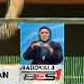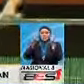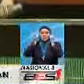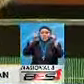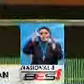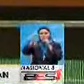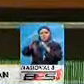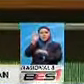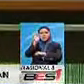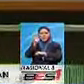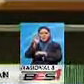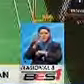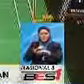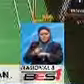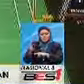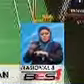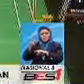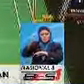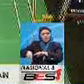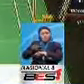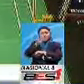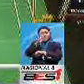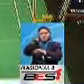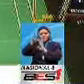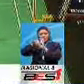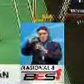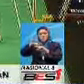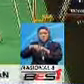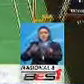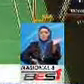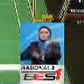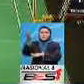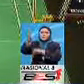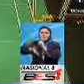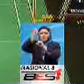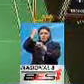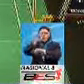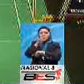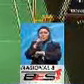Ying kingijing mlukan 47 minit untuk melakar kemenangan Straight set 2117